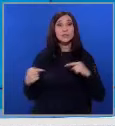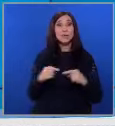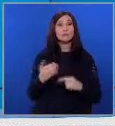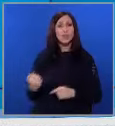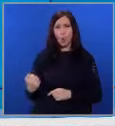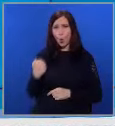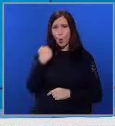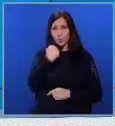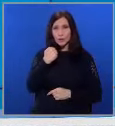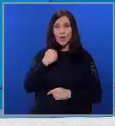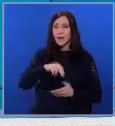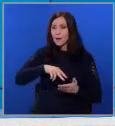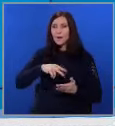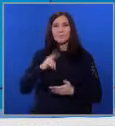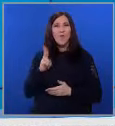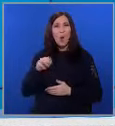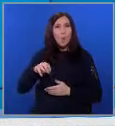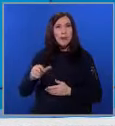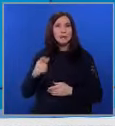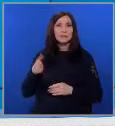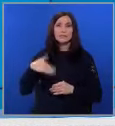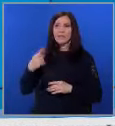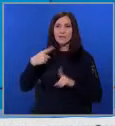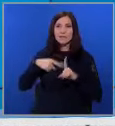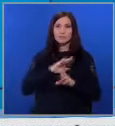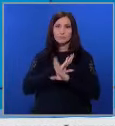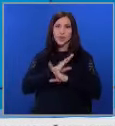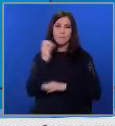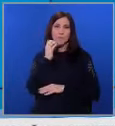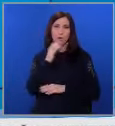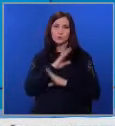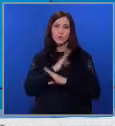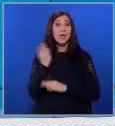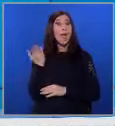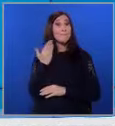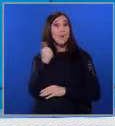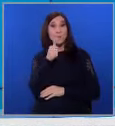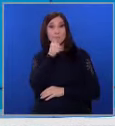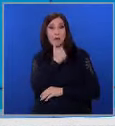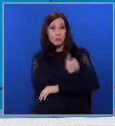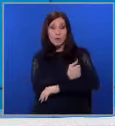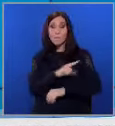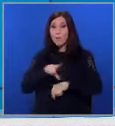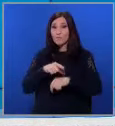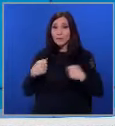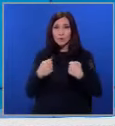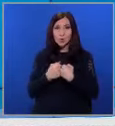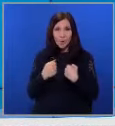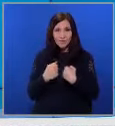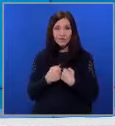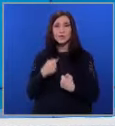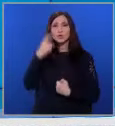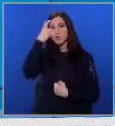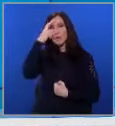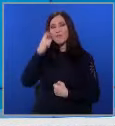изпаднал в кома и след месец издъхнал в Пирогов. Починалият е бил пиян и другиран по време на конфликта. Чубанов е